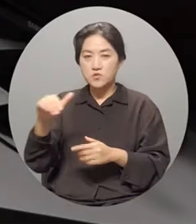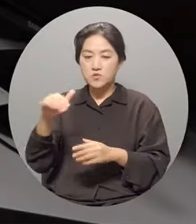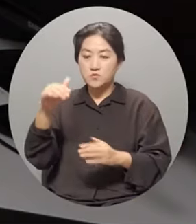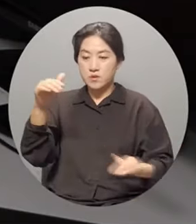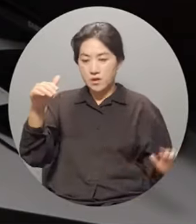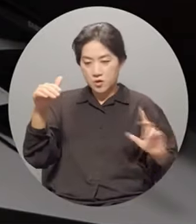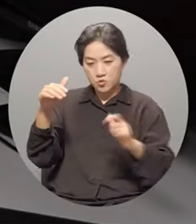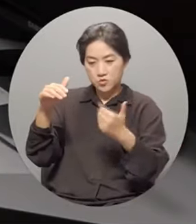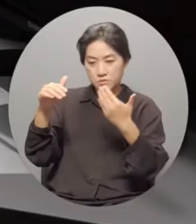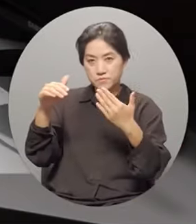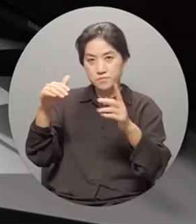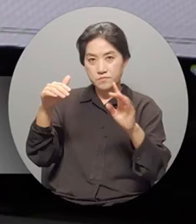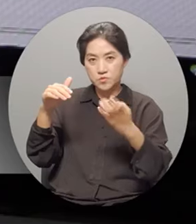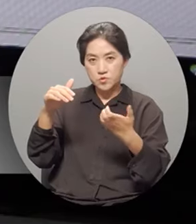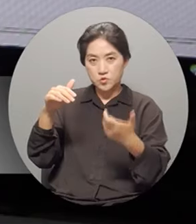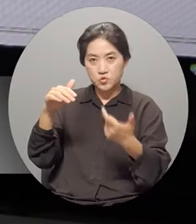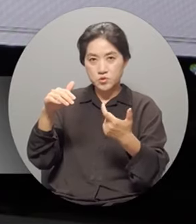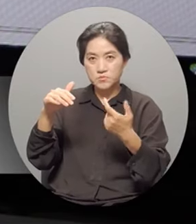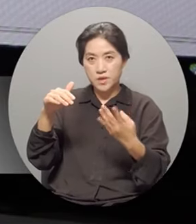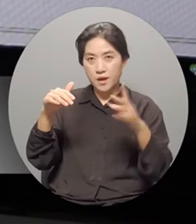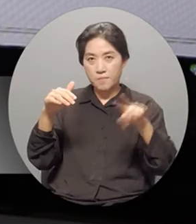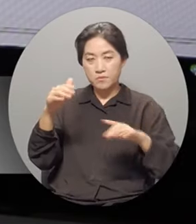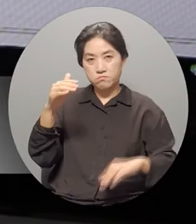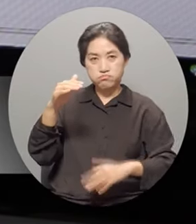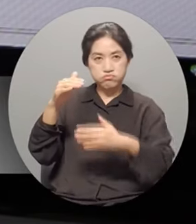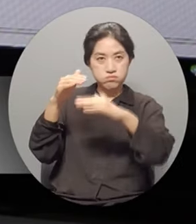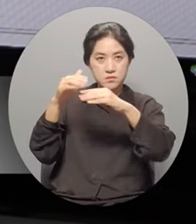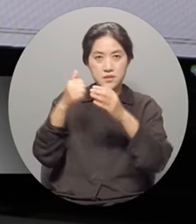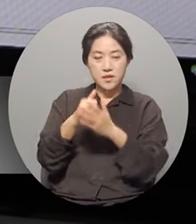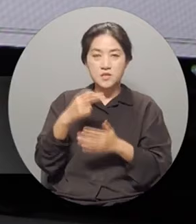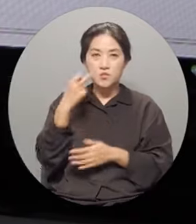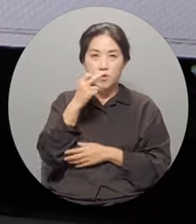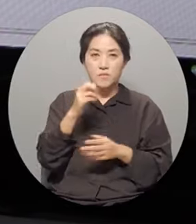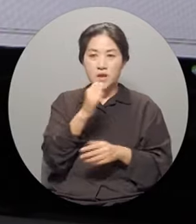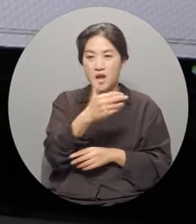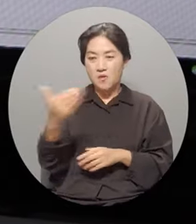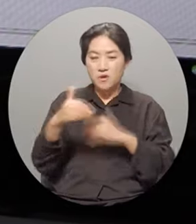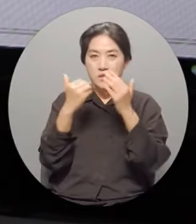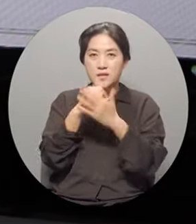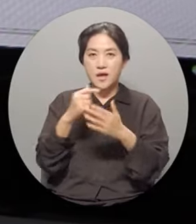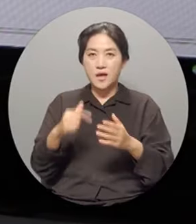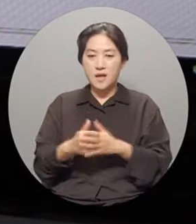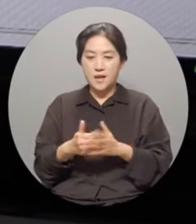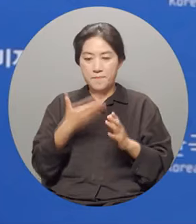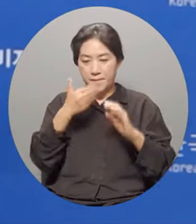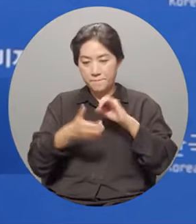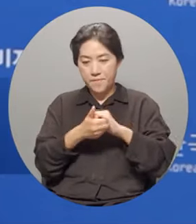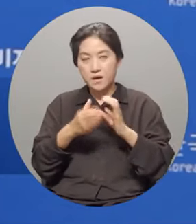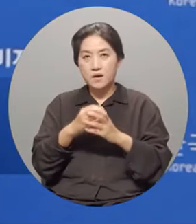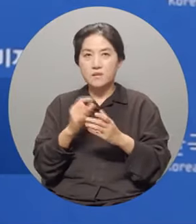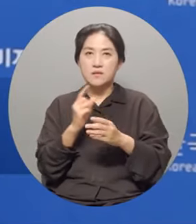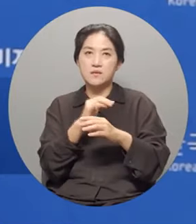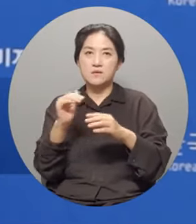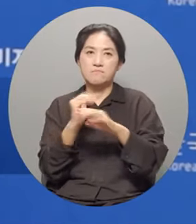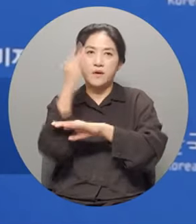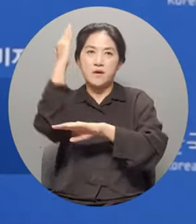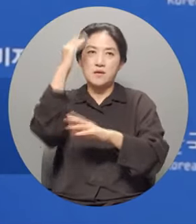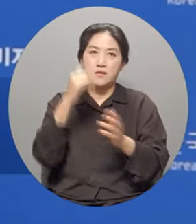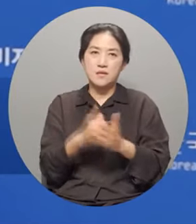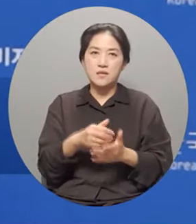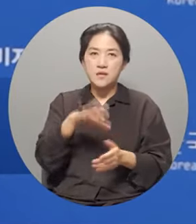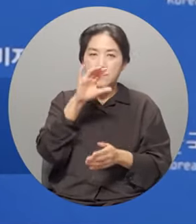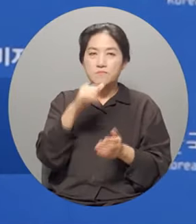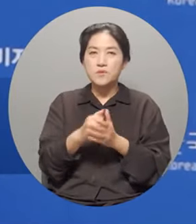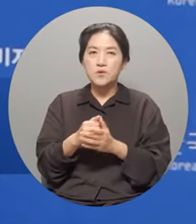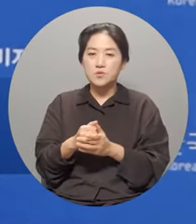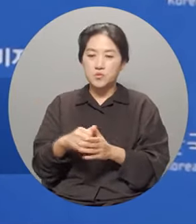달했습니다. 나트륨의 경우 9개 제품에서 한끼 기준량을 넘어섰습니다. 음료와 소스, 피클 등을